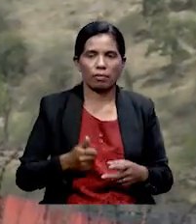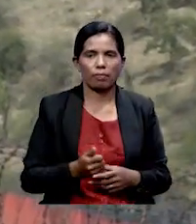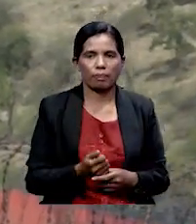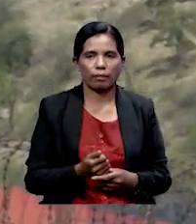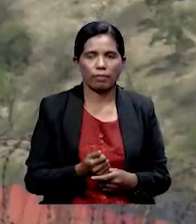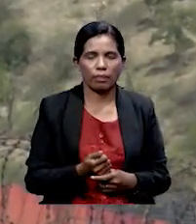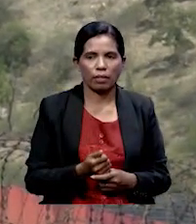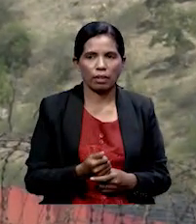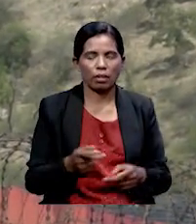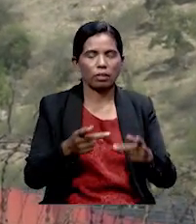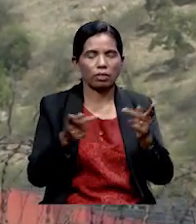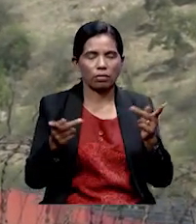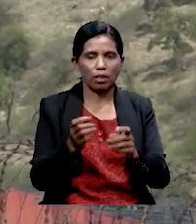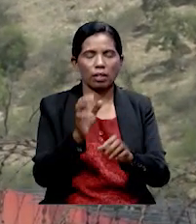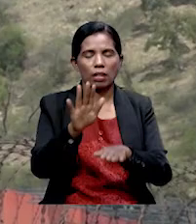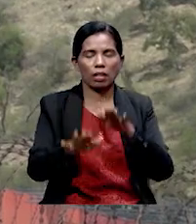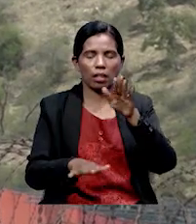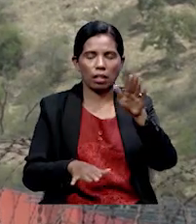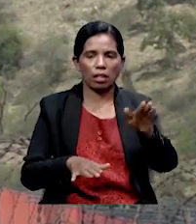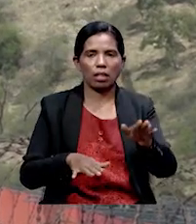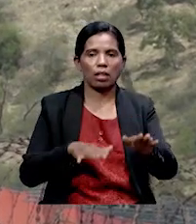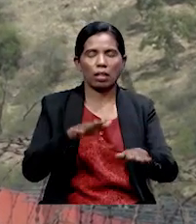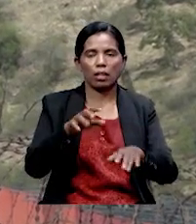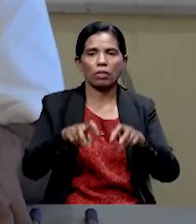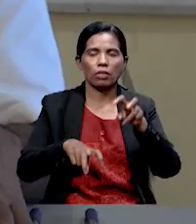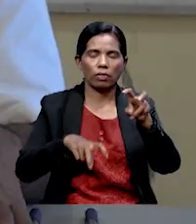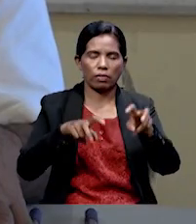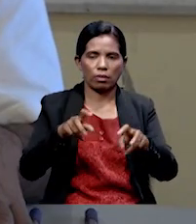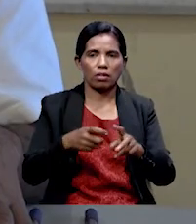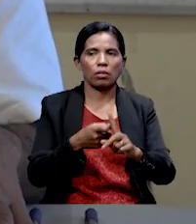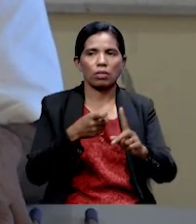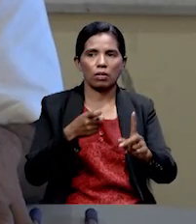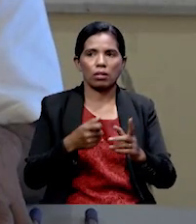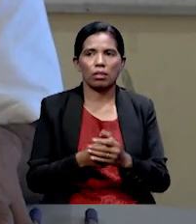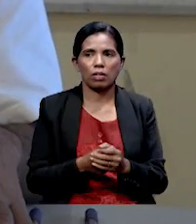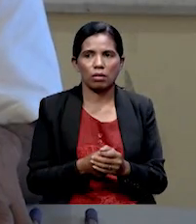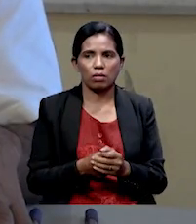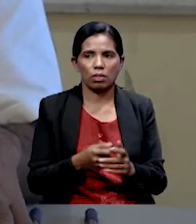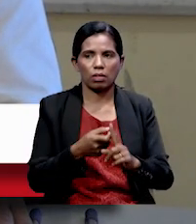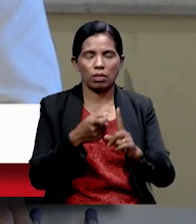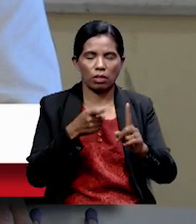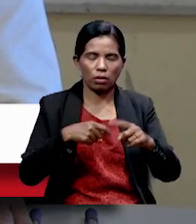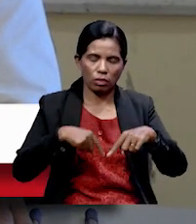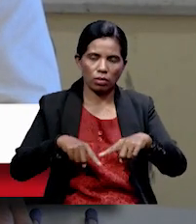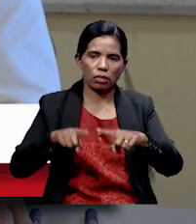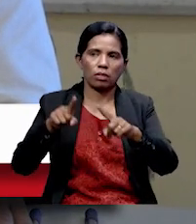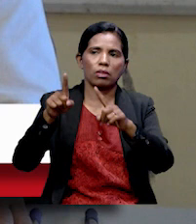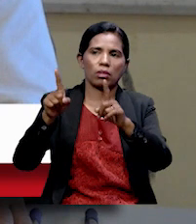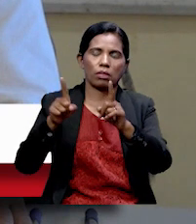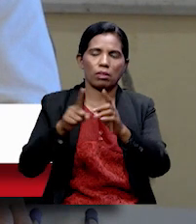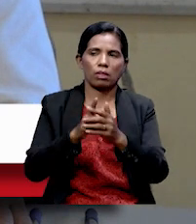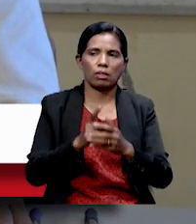halu biasa kerania husi gruta no senhora ninia ne saba hahu